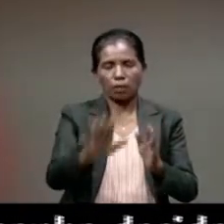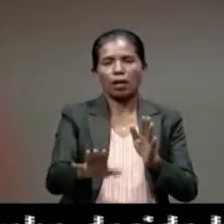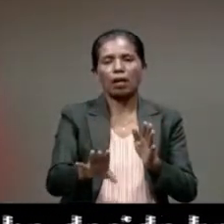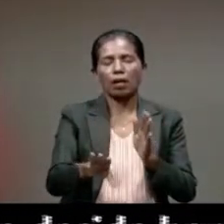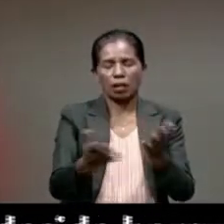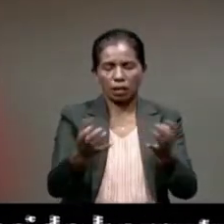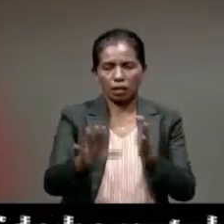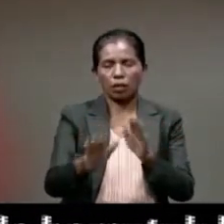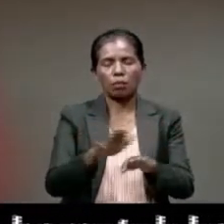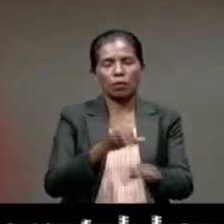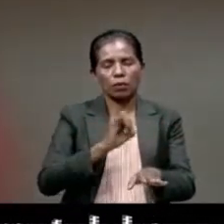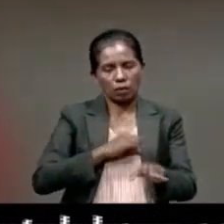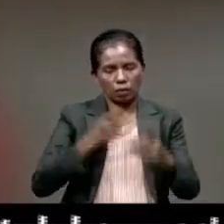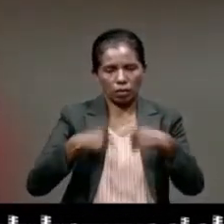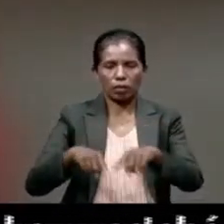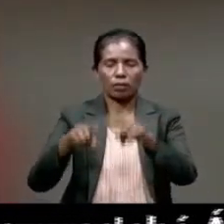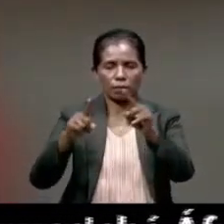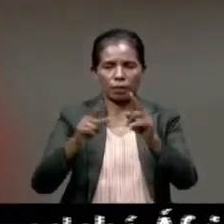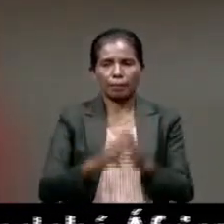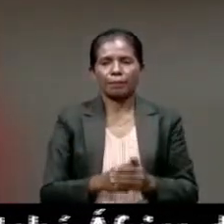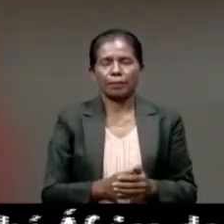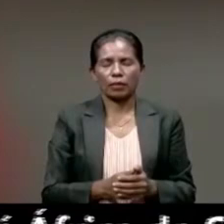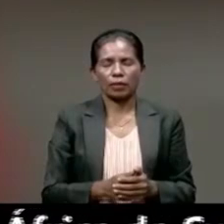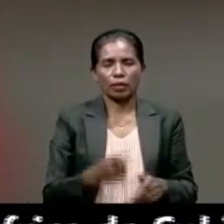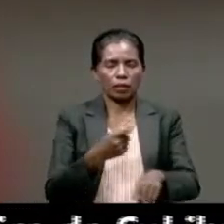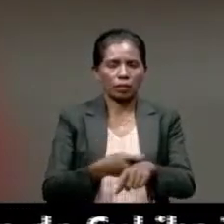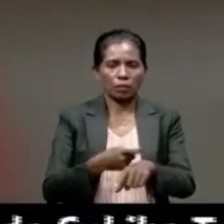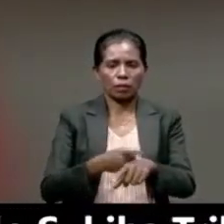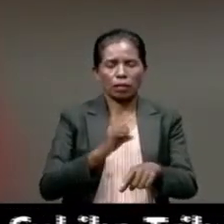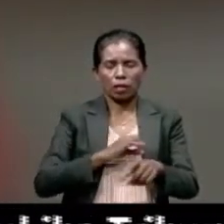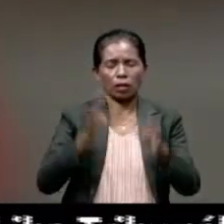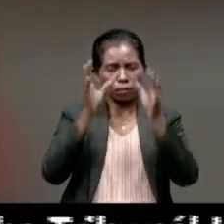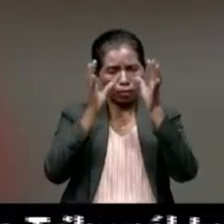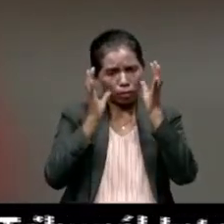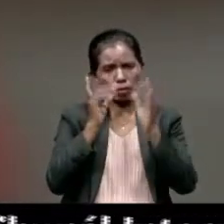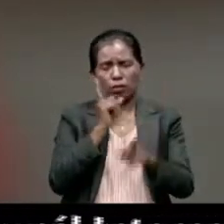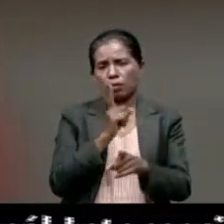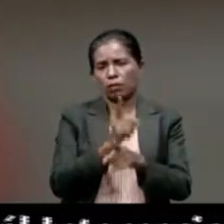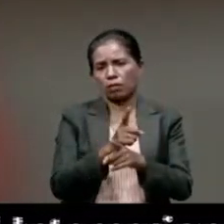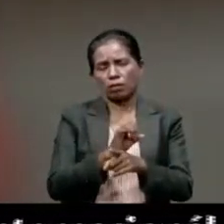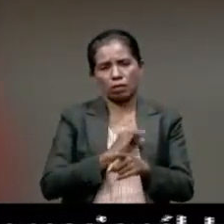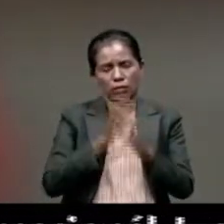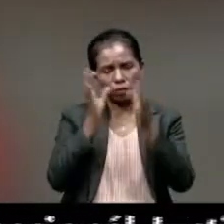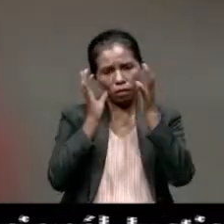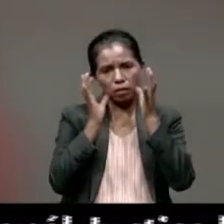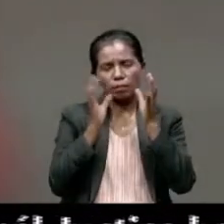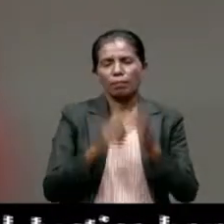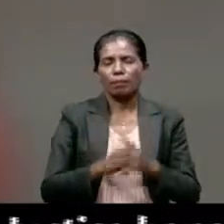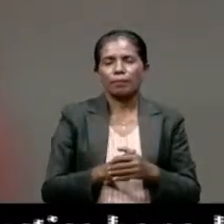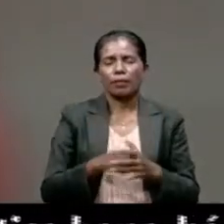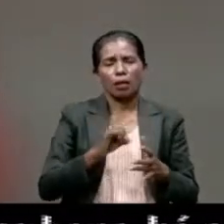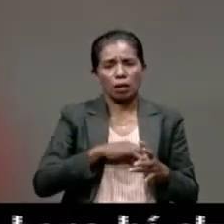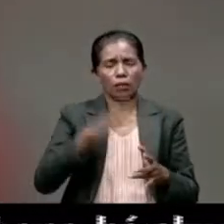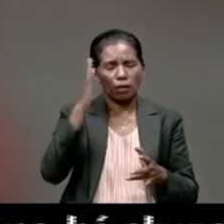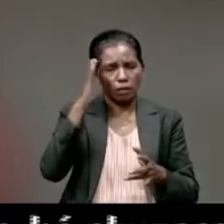sih saya tuh sih filho fale nabe kamu mintu nih awas orang tristi tristi lali mah tristi awan neng kata